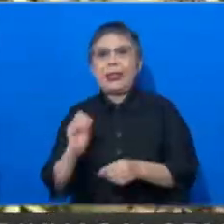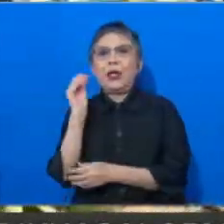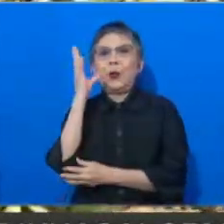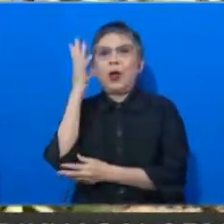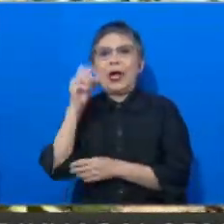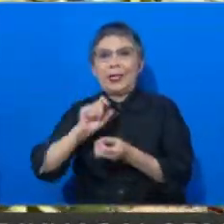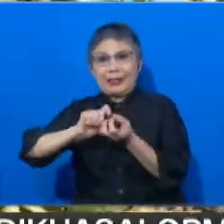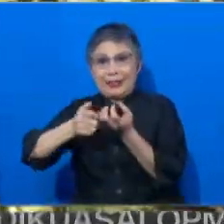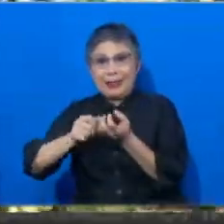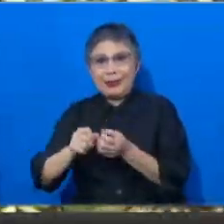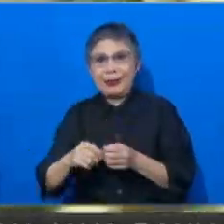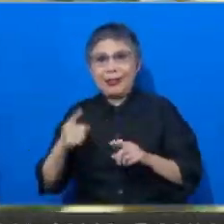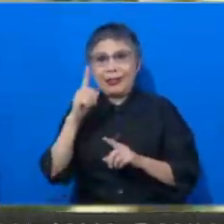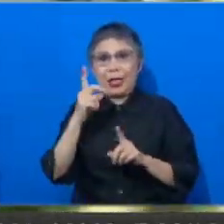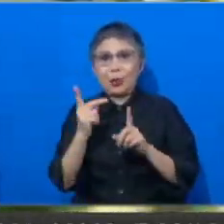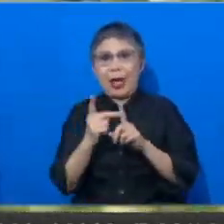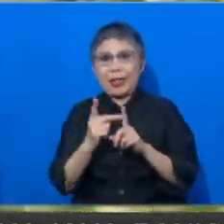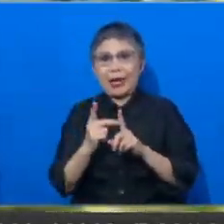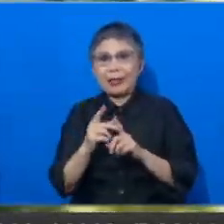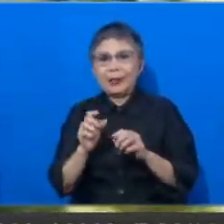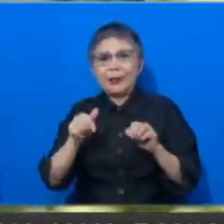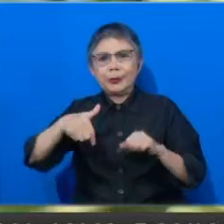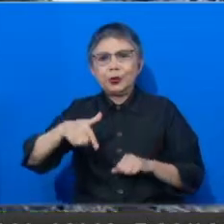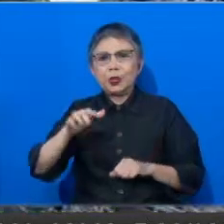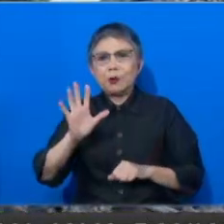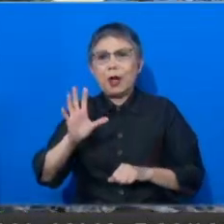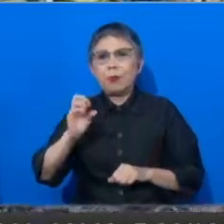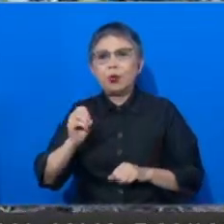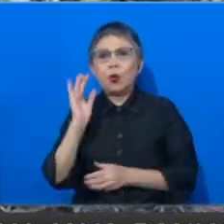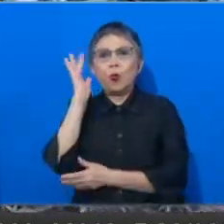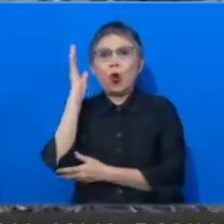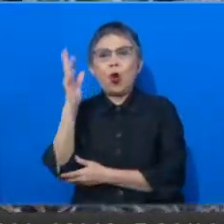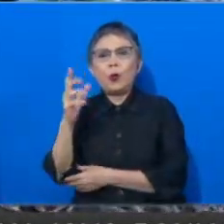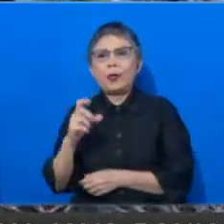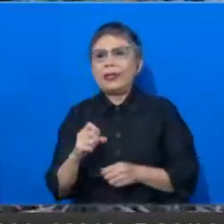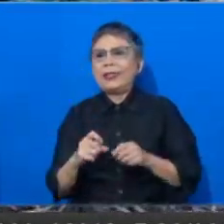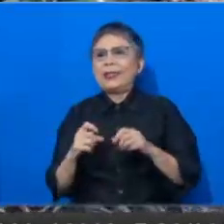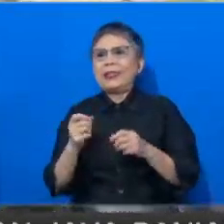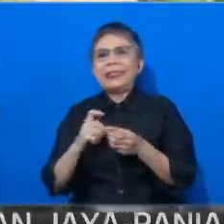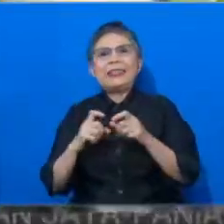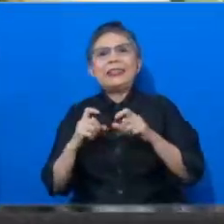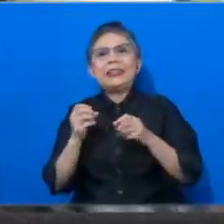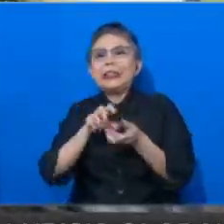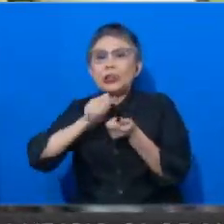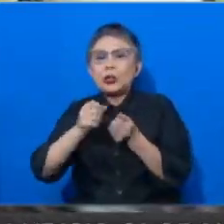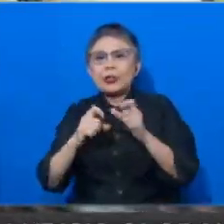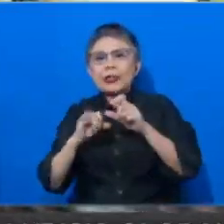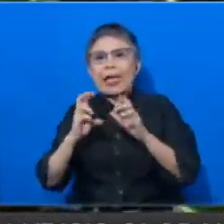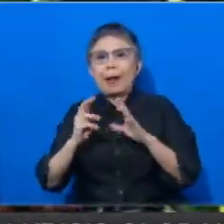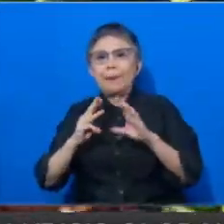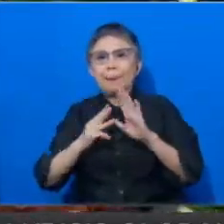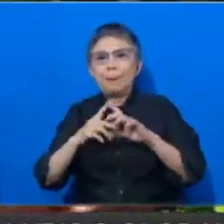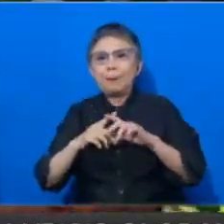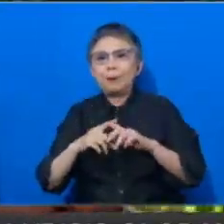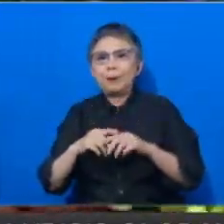Di hamparan lahan seluas 1 hektar ini, tertanam 750 batang pohon jeruk siam. Untuk bisa berbuah lebat, tangkai jeruk